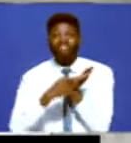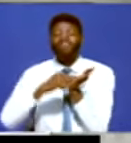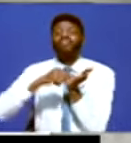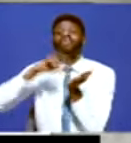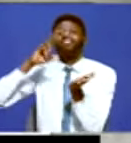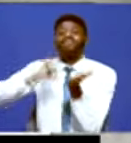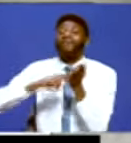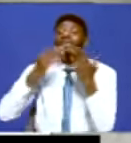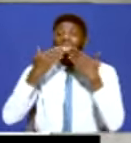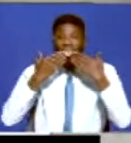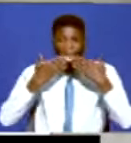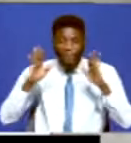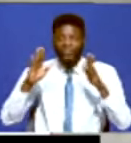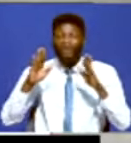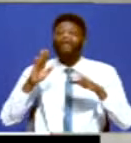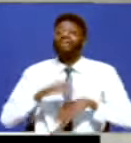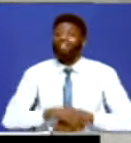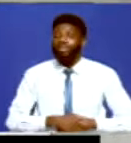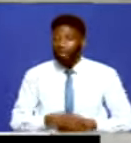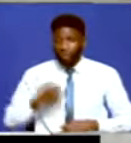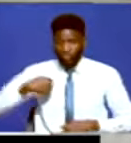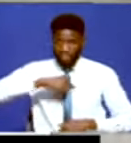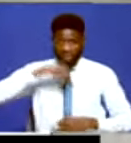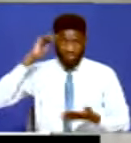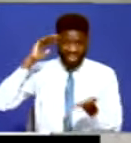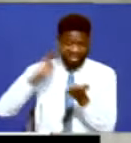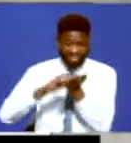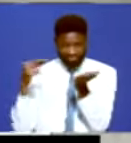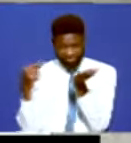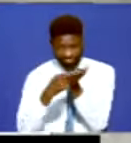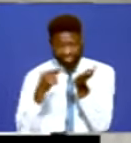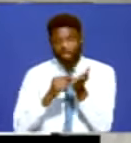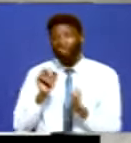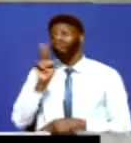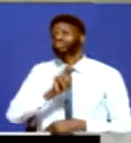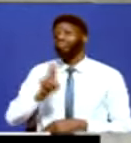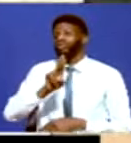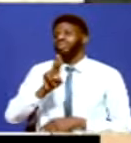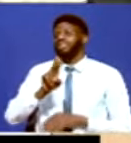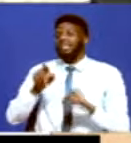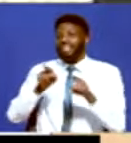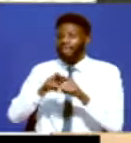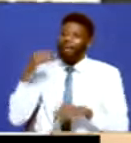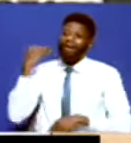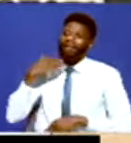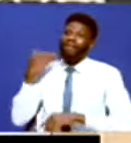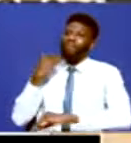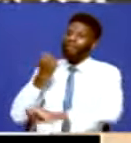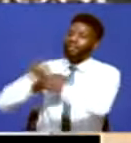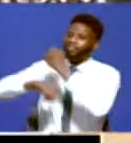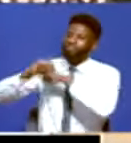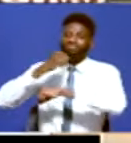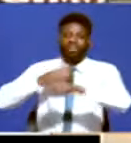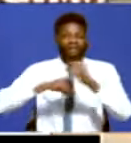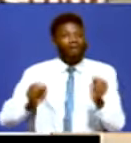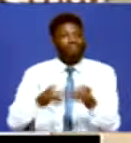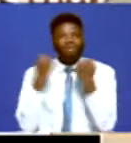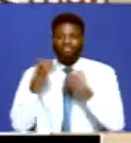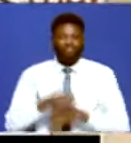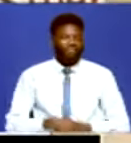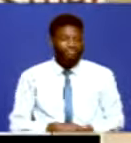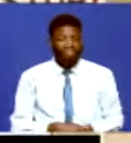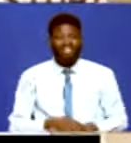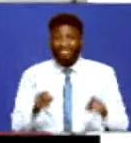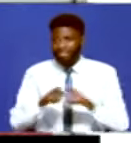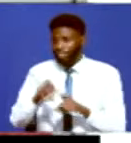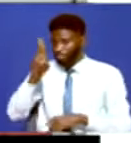cards, which we believe are being used in commission of crime. Kwingineko, polisi wamewakamata watu